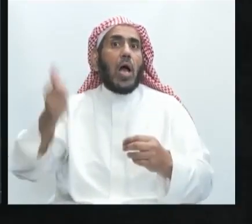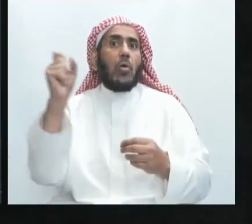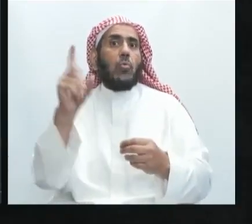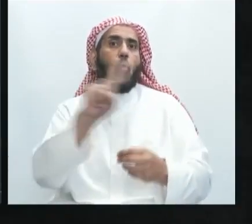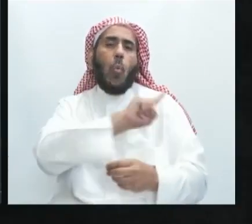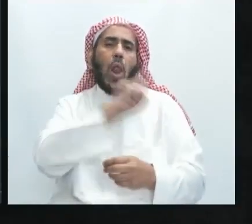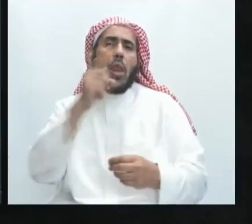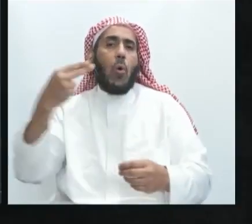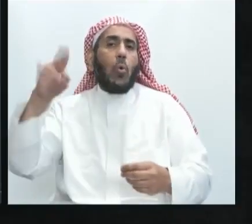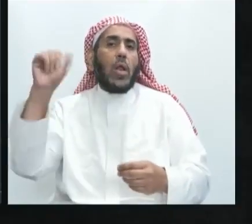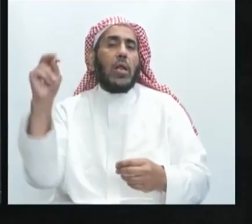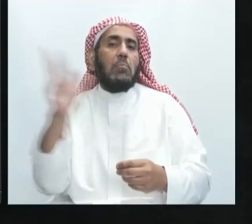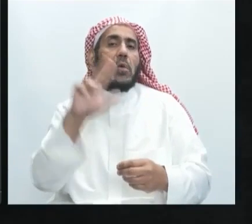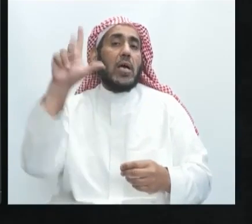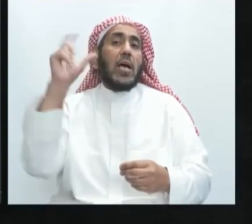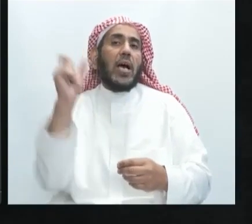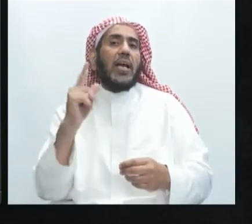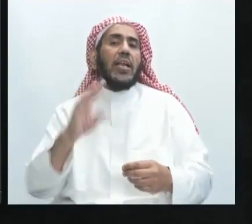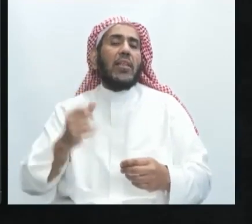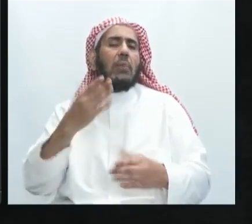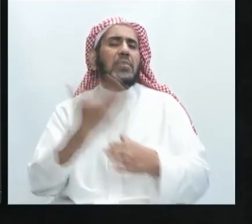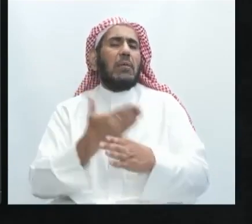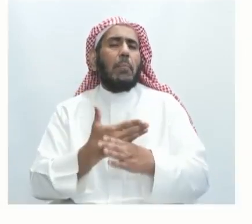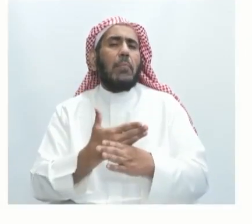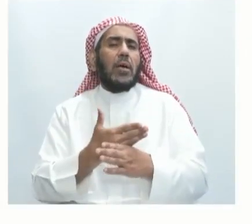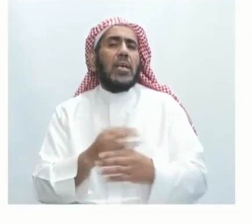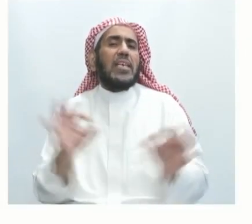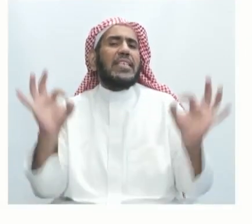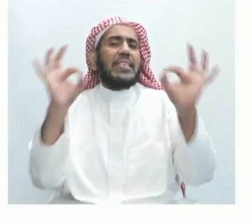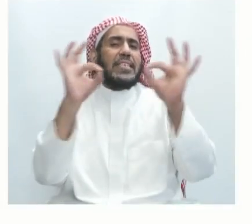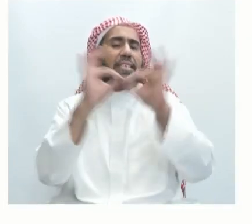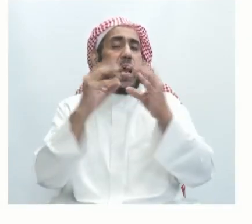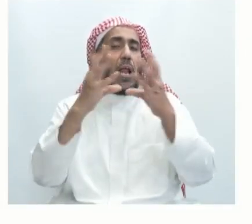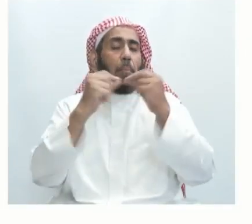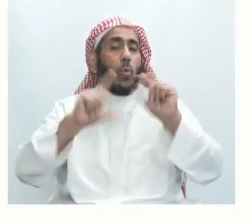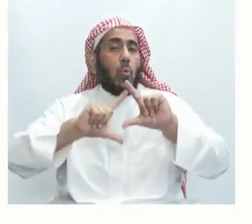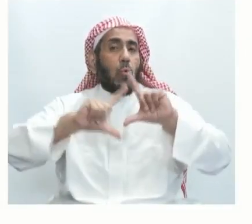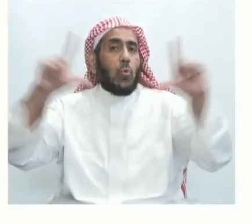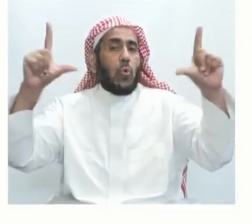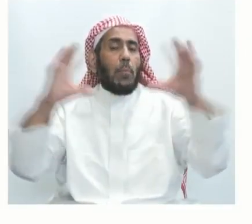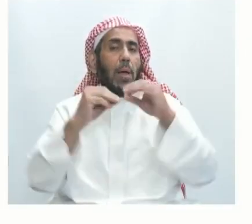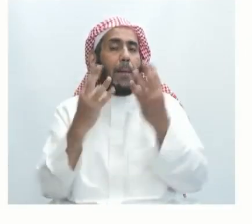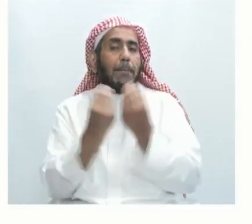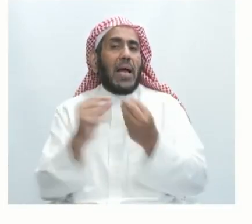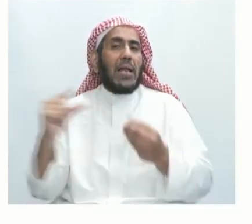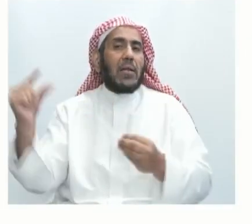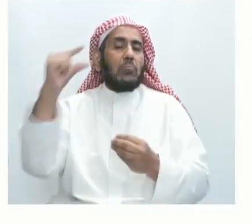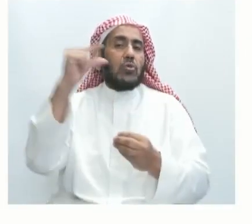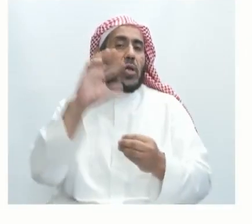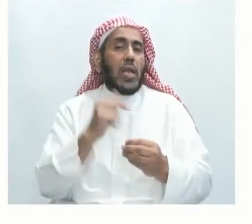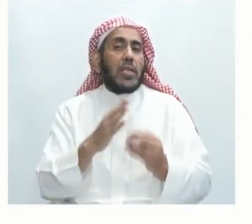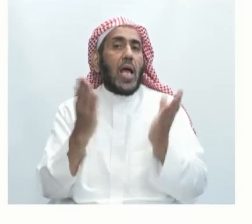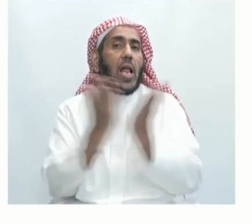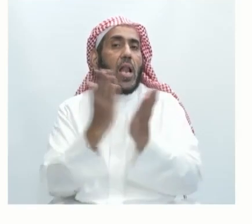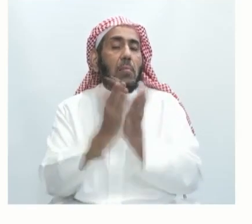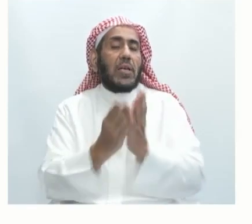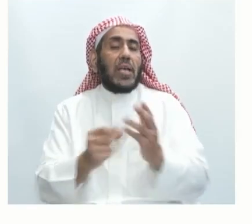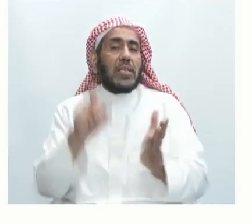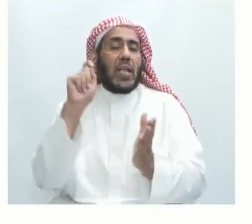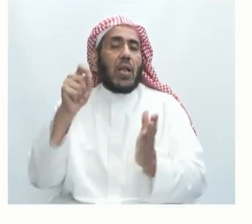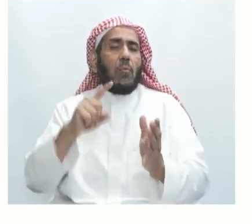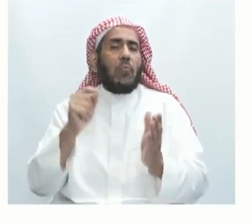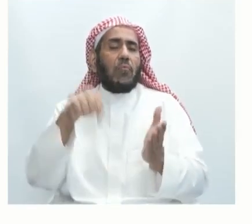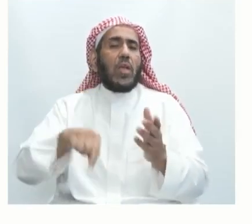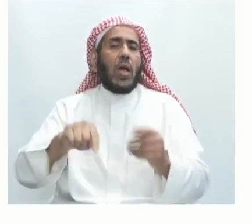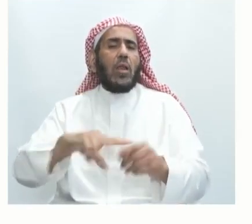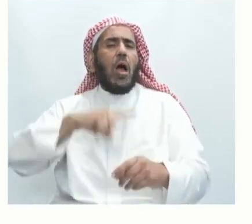ولا نقول علم النظام ما السبب لاتساق المعنى لوضوح المعنى والاتصاق مع المصطلح لدى المدارس القانونيه في